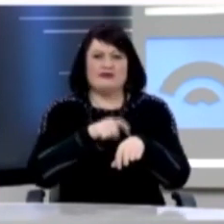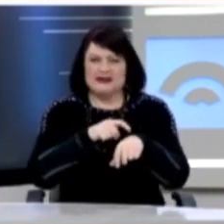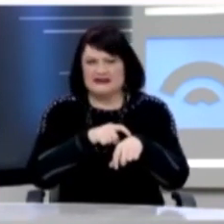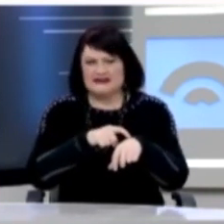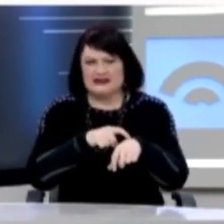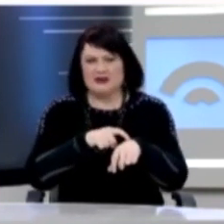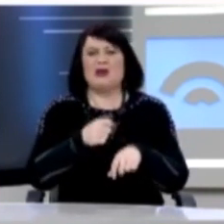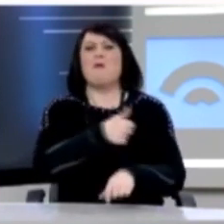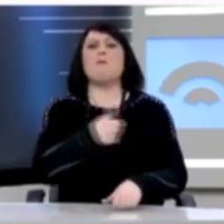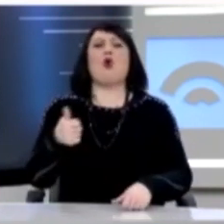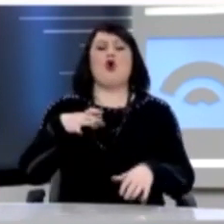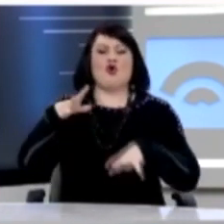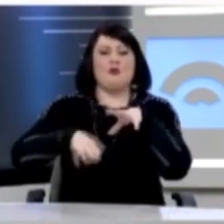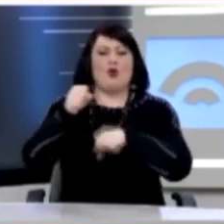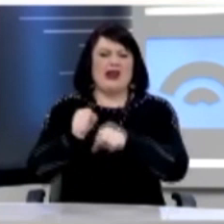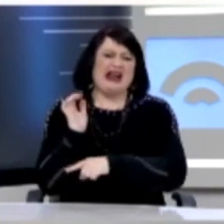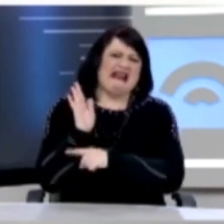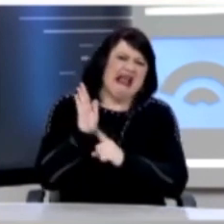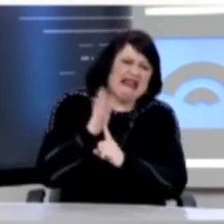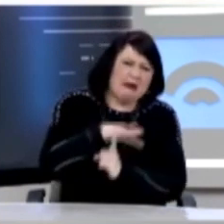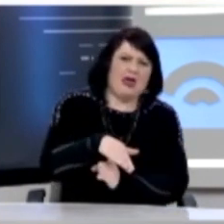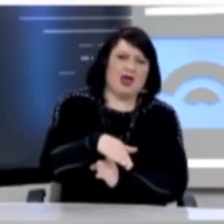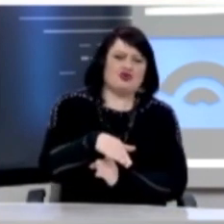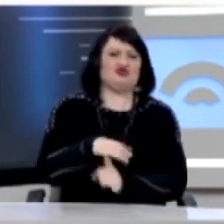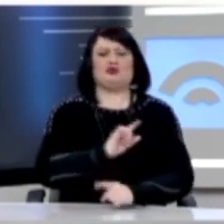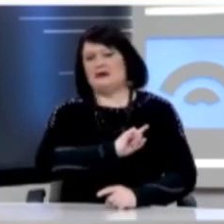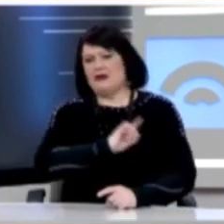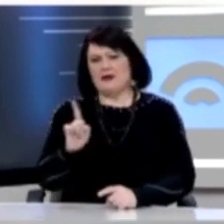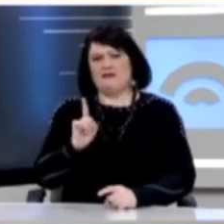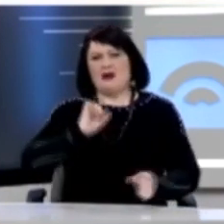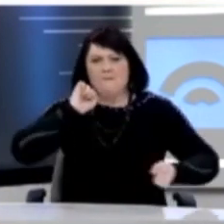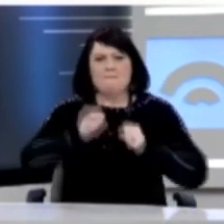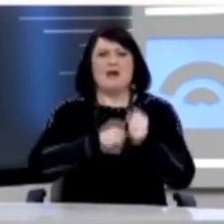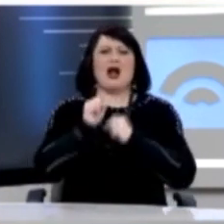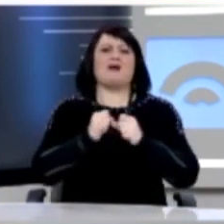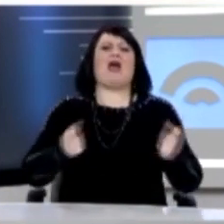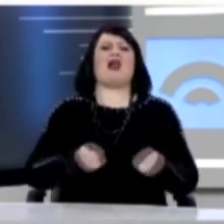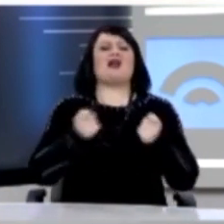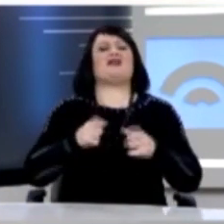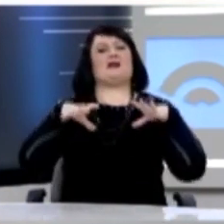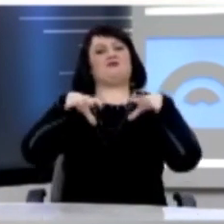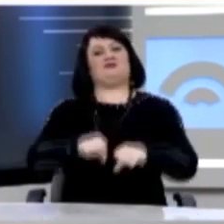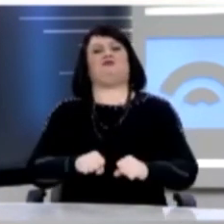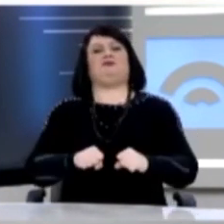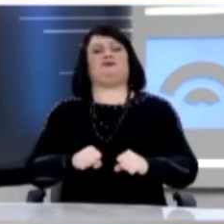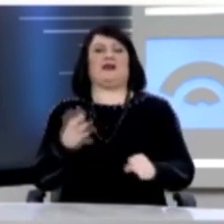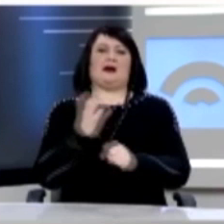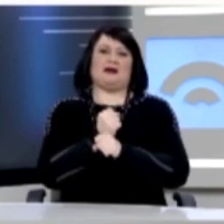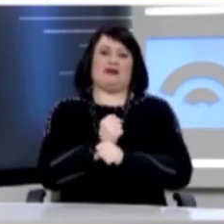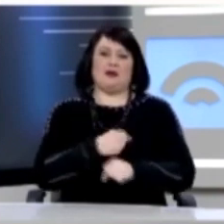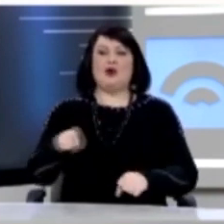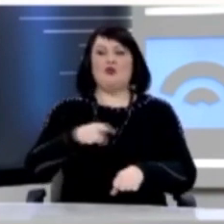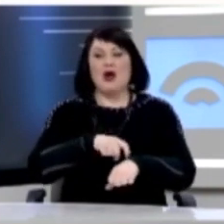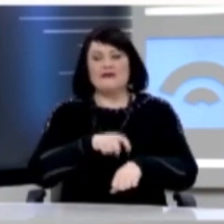από τα μονοπόλια λαϊκά στρώματα, για να αναπτυχθεί η πάλη για την εργατική εξουσία που στις μέρες